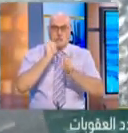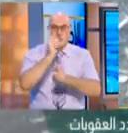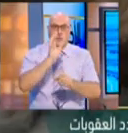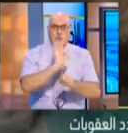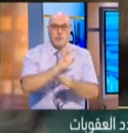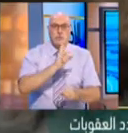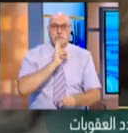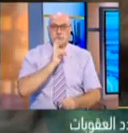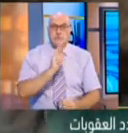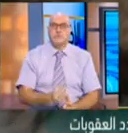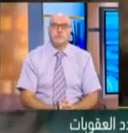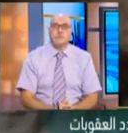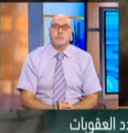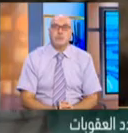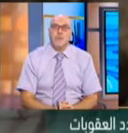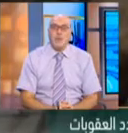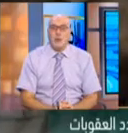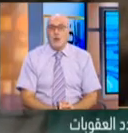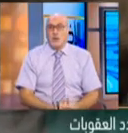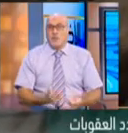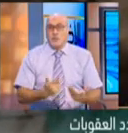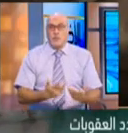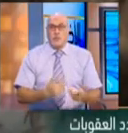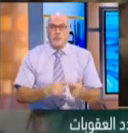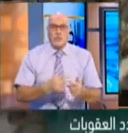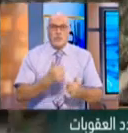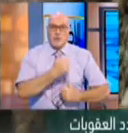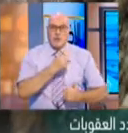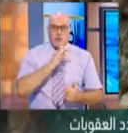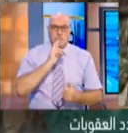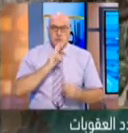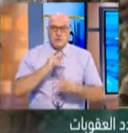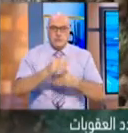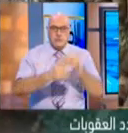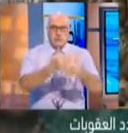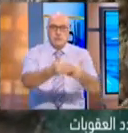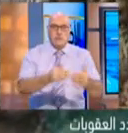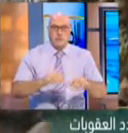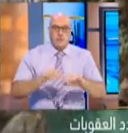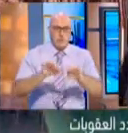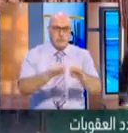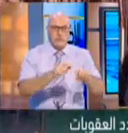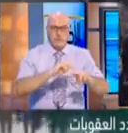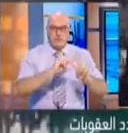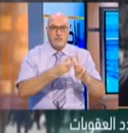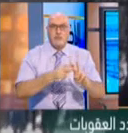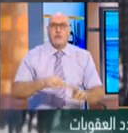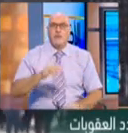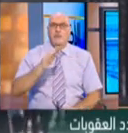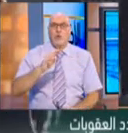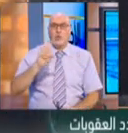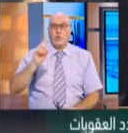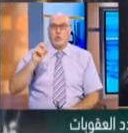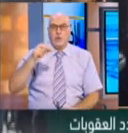روسيا. تأتي هذه الخطوة في وقت يحرز فيه الجيش الروسي تقدما في السيطرة على مدينة